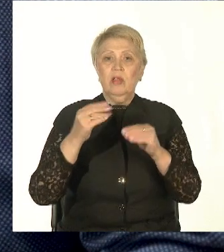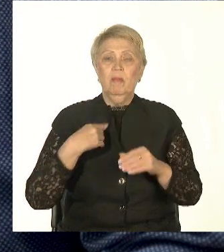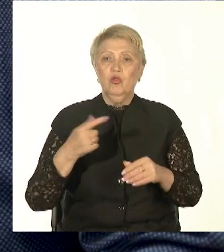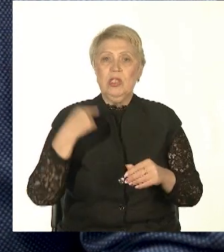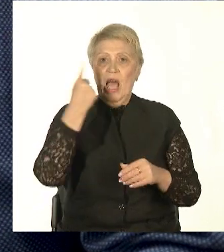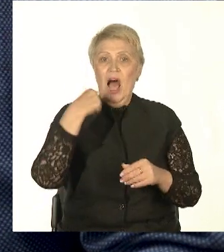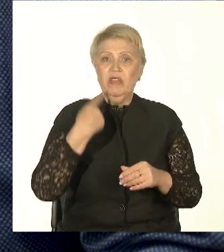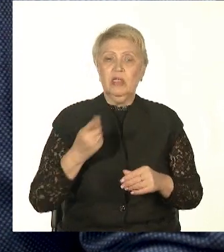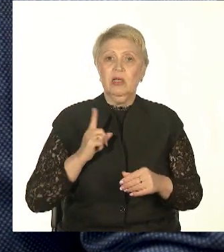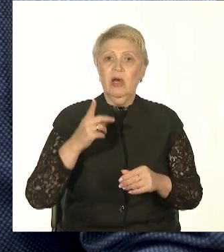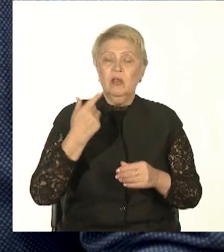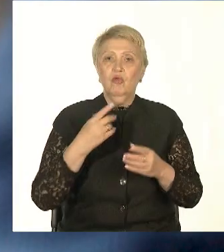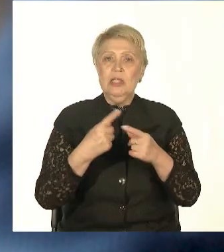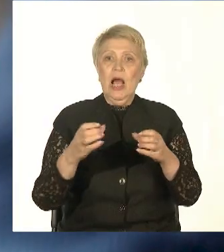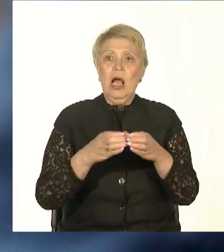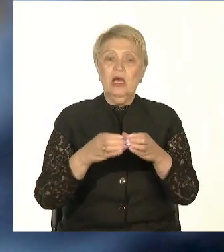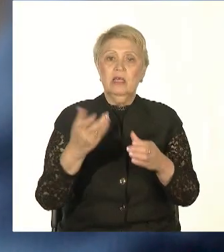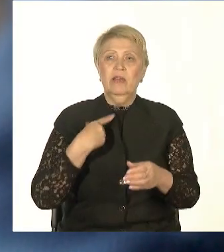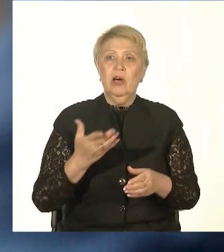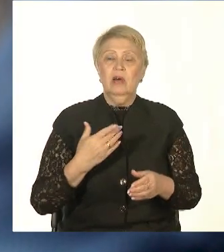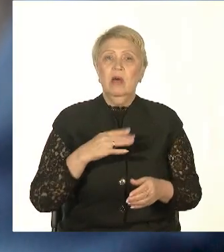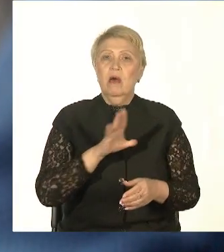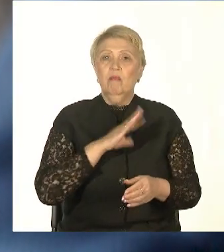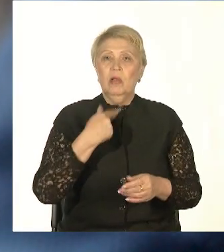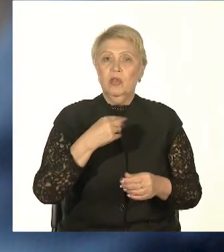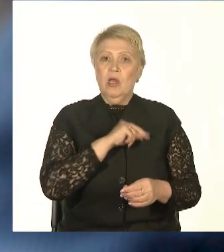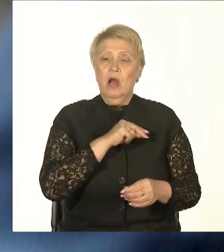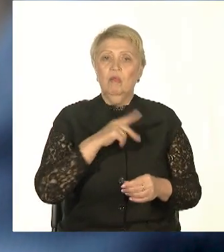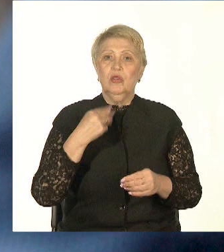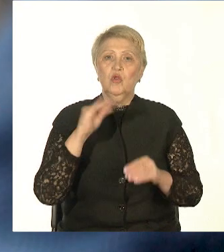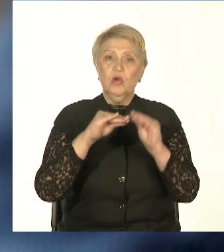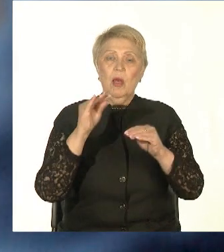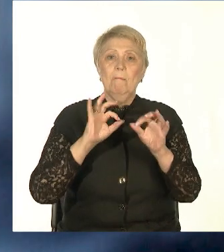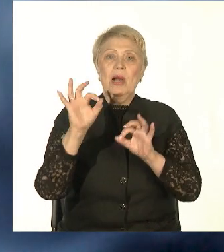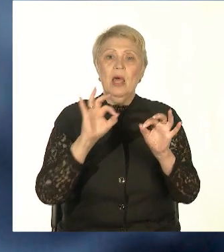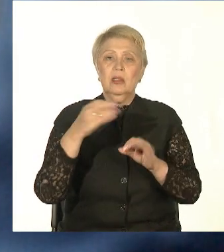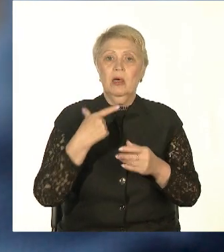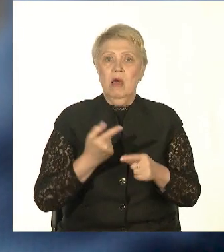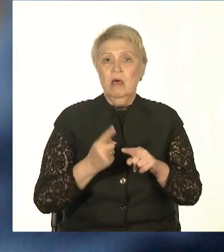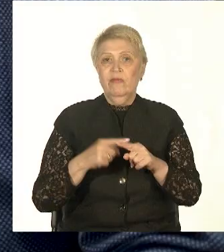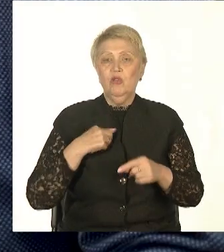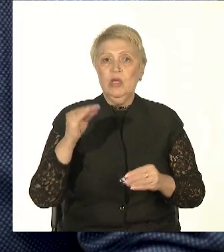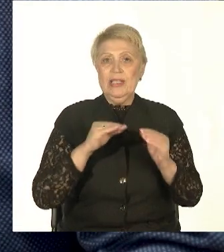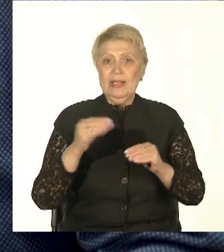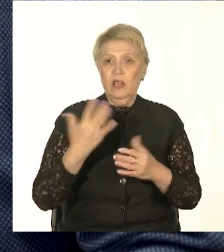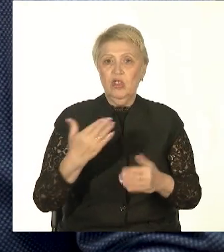коллектива. Также я работал над проектом по созданию самой стелы. То есть, ну и сейчас уже продолжается вот